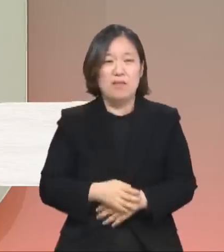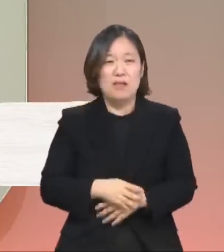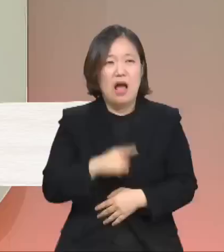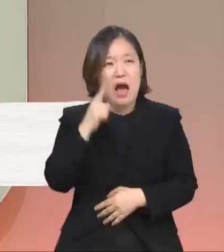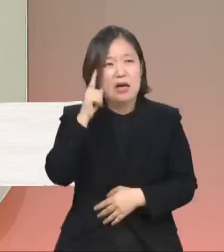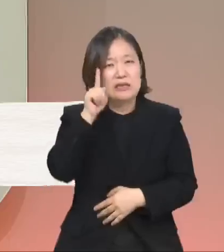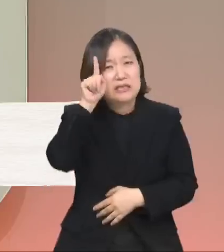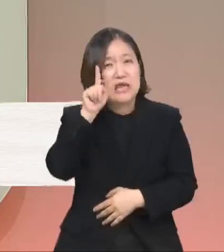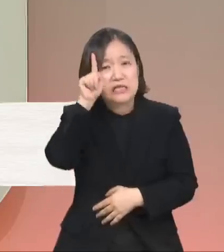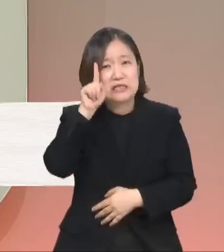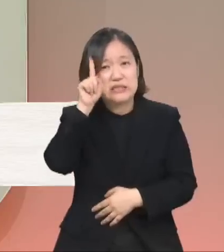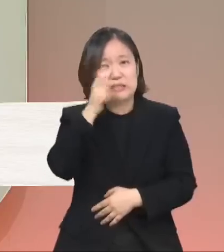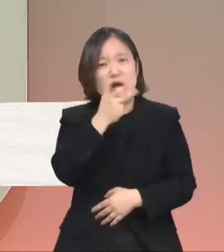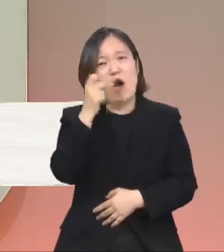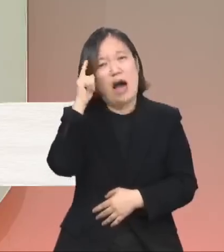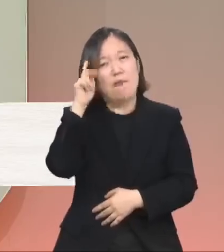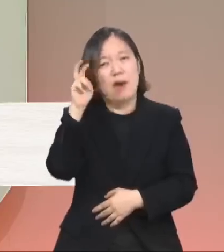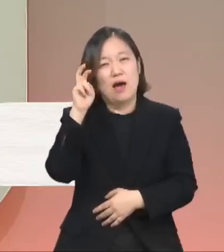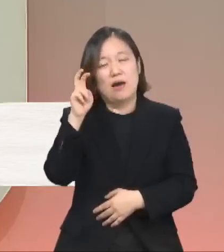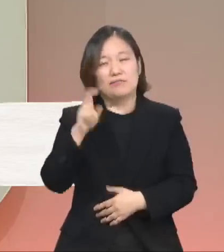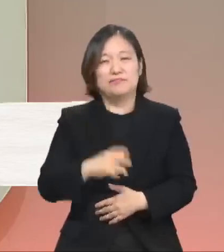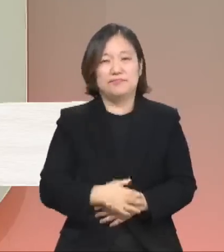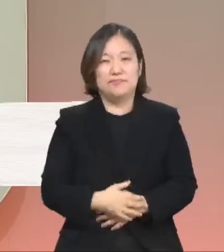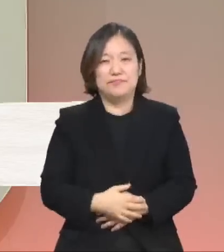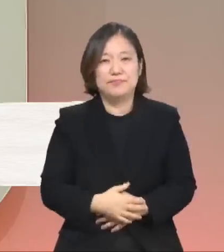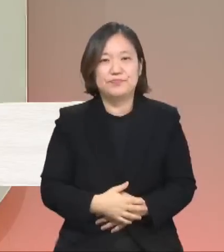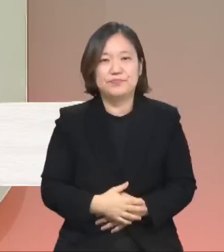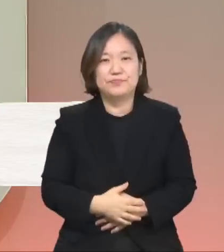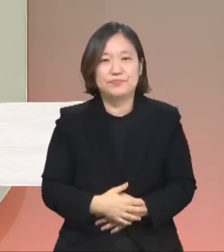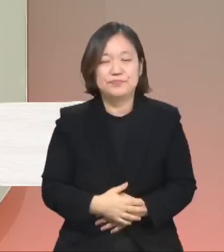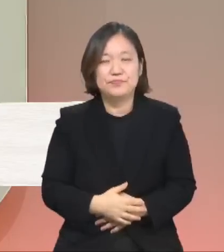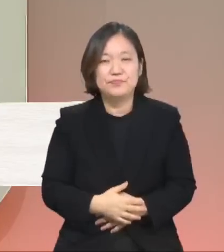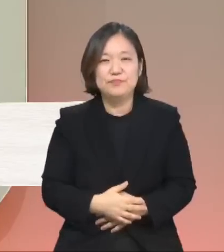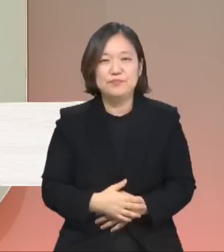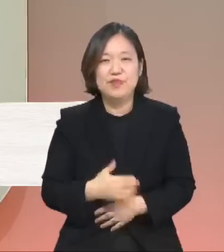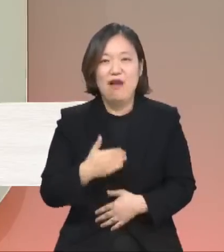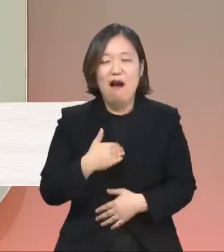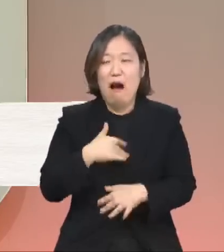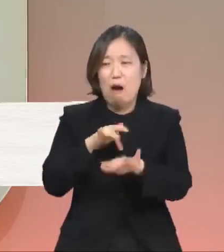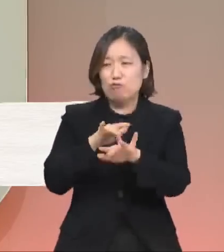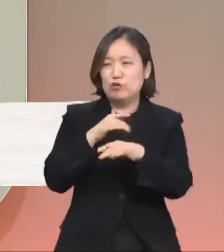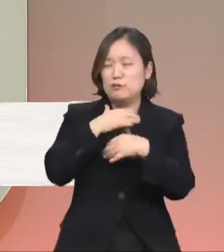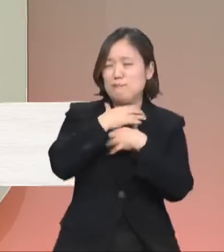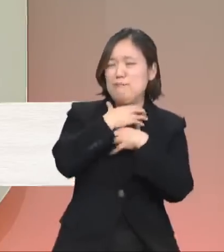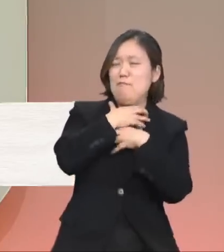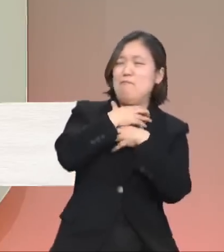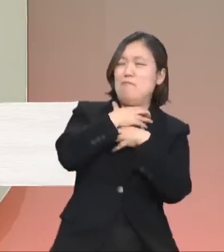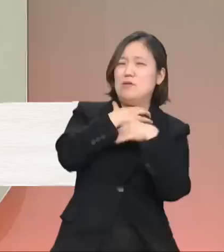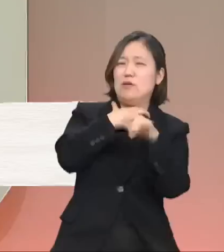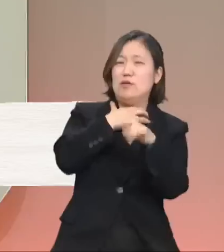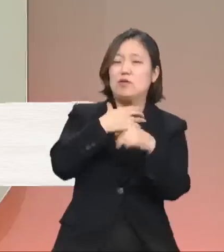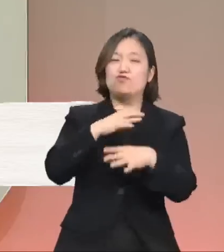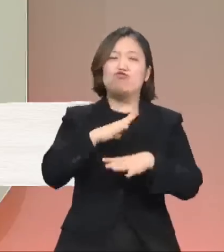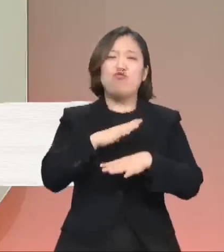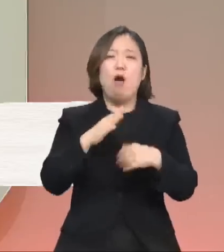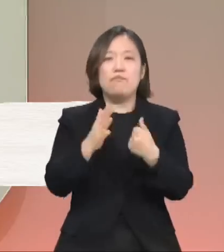스트레스성이었던 것 같다라는 뜻이겠죠 가위눌림에 대한 두려움으로